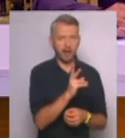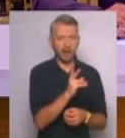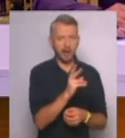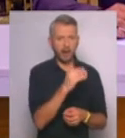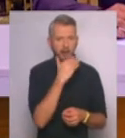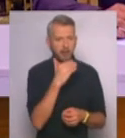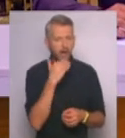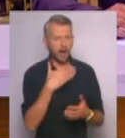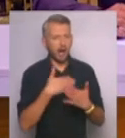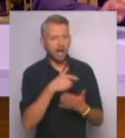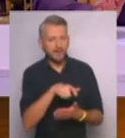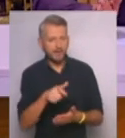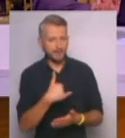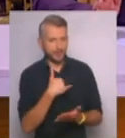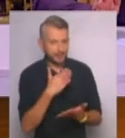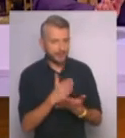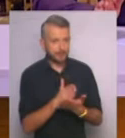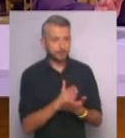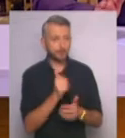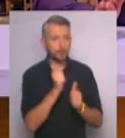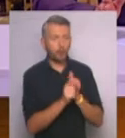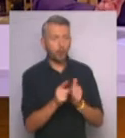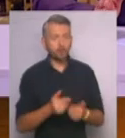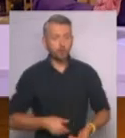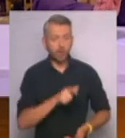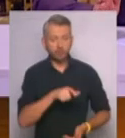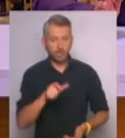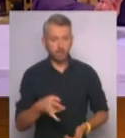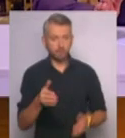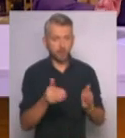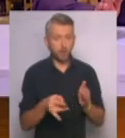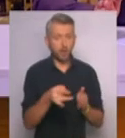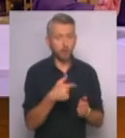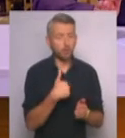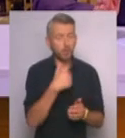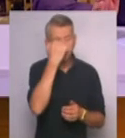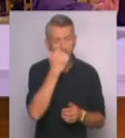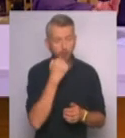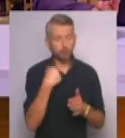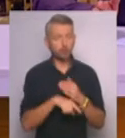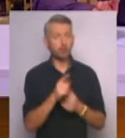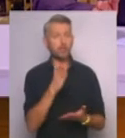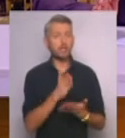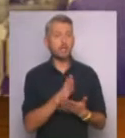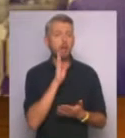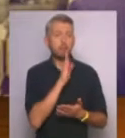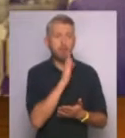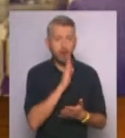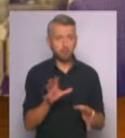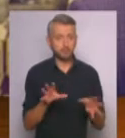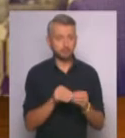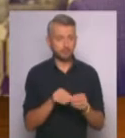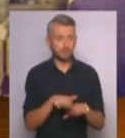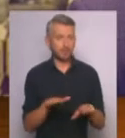багато активістів у нас, які я кожному із мешканців мікрорайону дякую, тому що є мами, які гуляють навіть зі